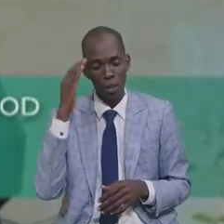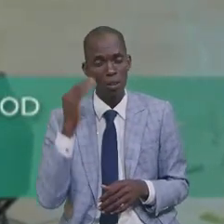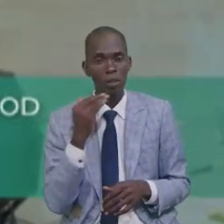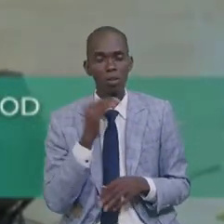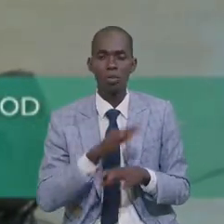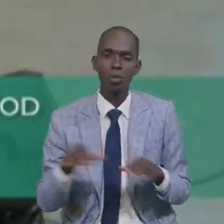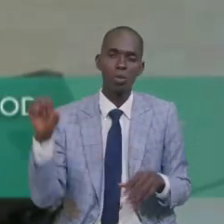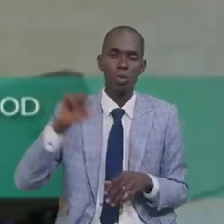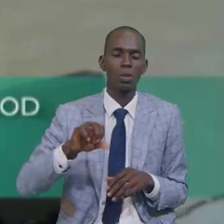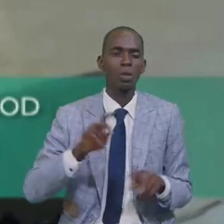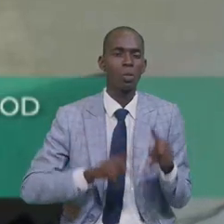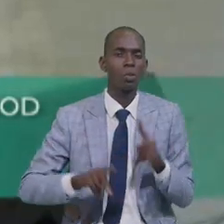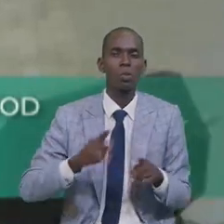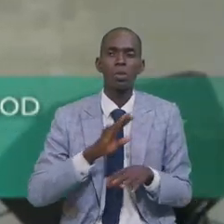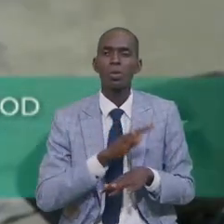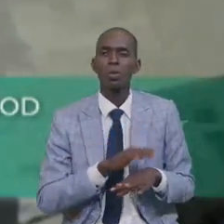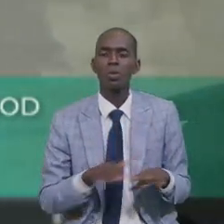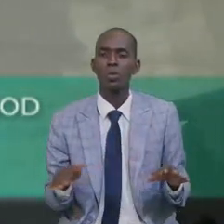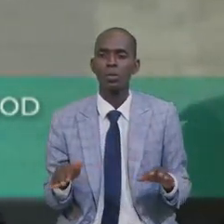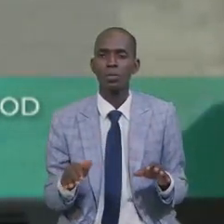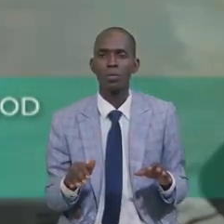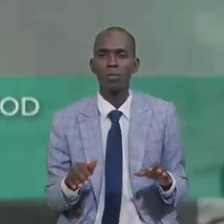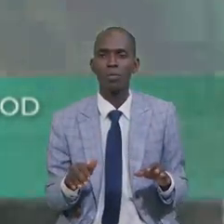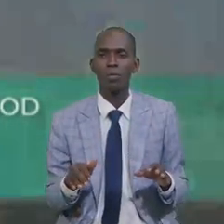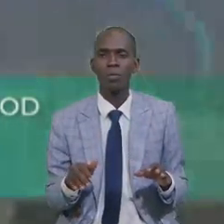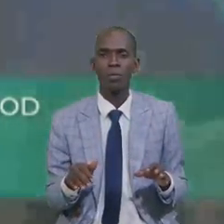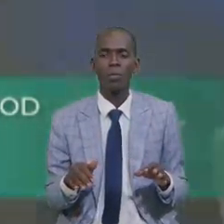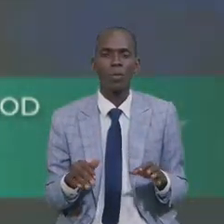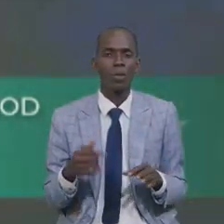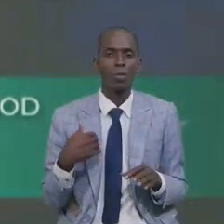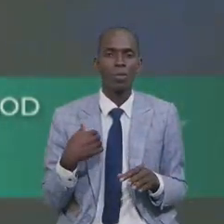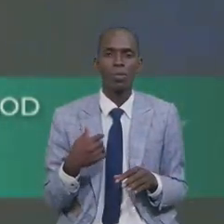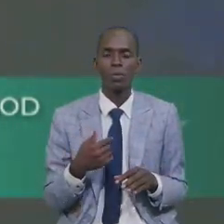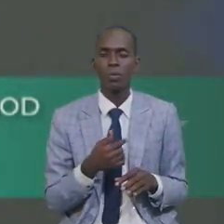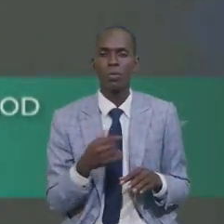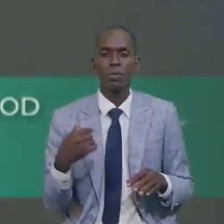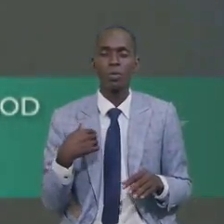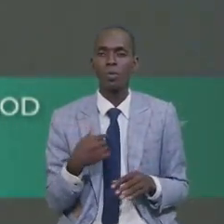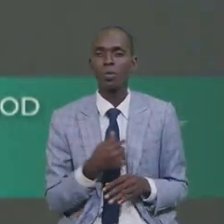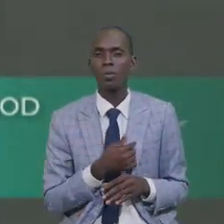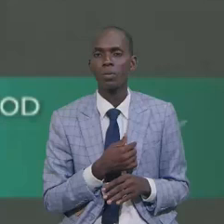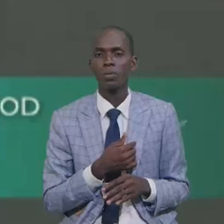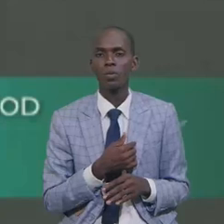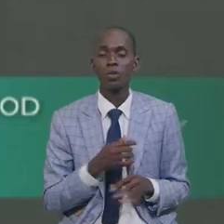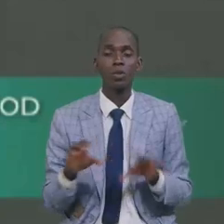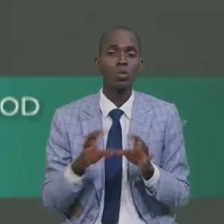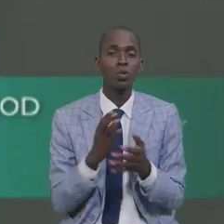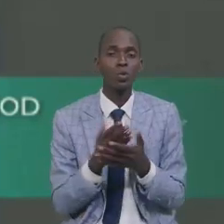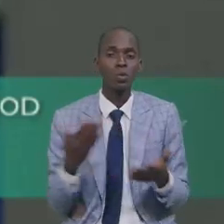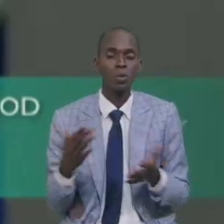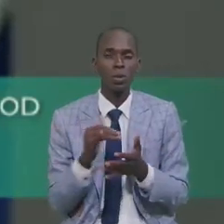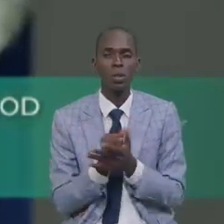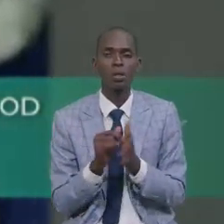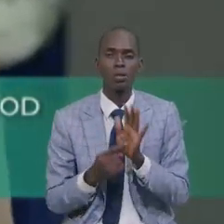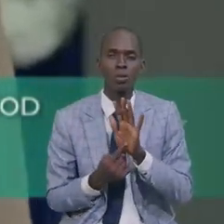pas. Il a perdu le fer de la hache. On ne bondit pas sur eux. Ah, il a perdu le fer de la hache. Nous